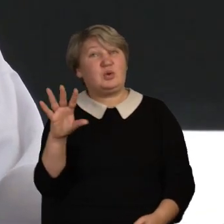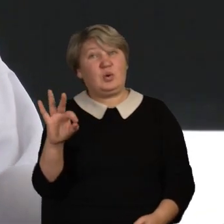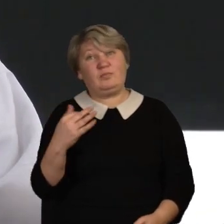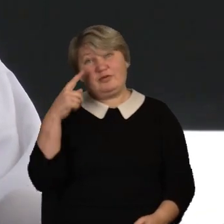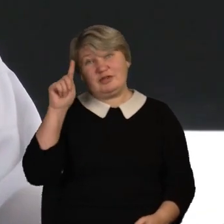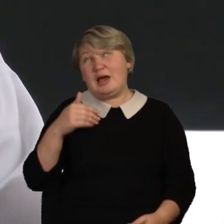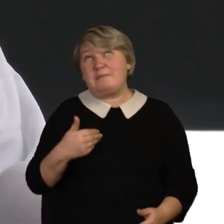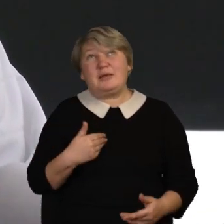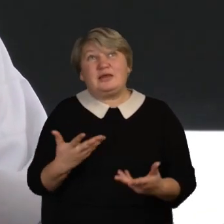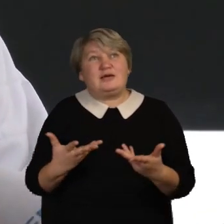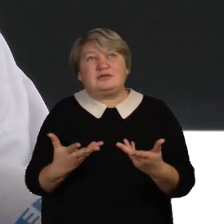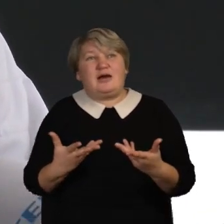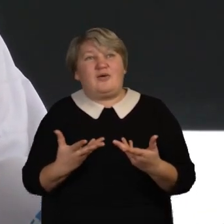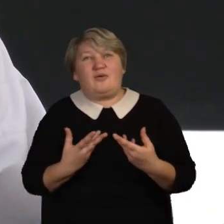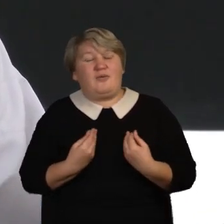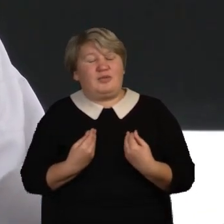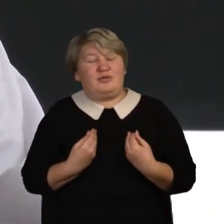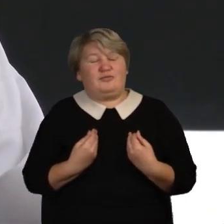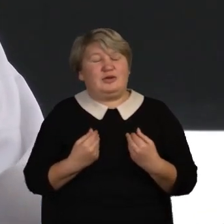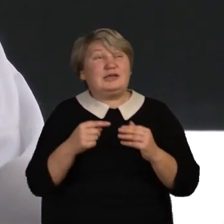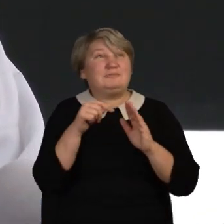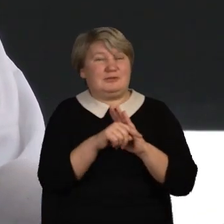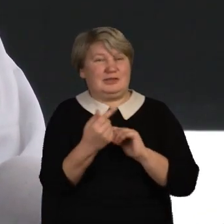захоплює монументальність цієї роботи, бо